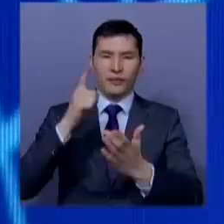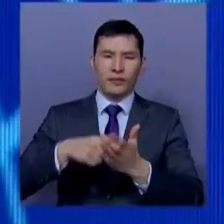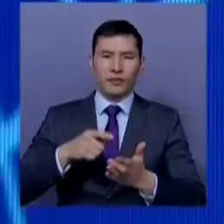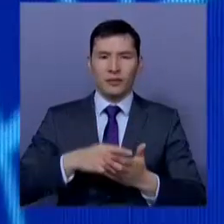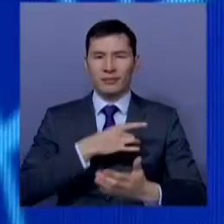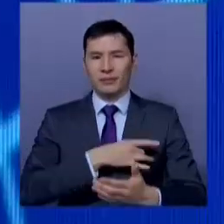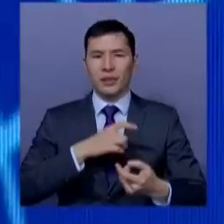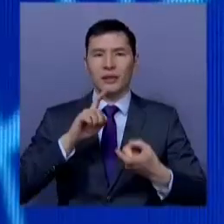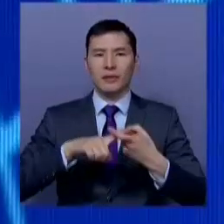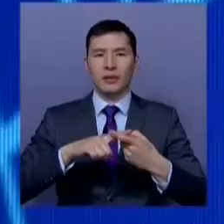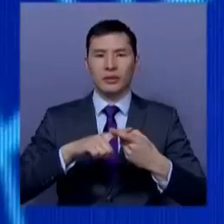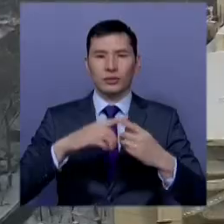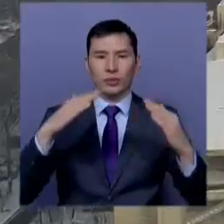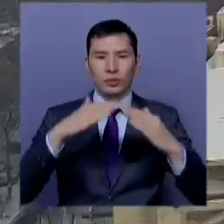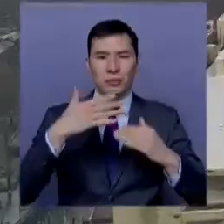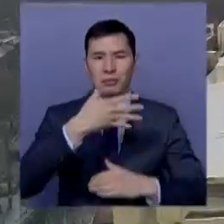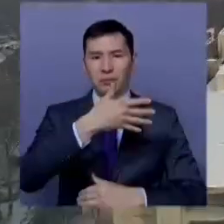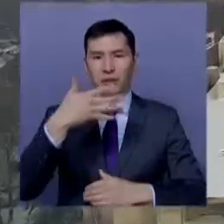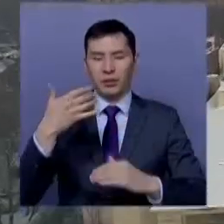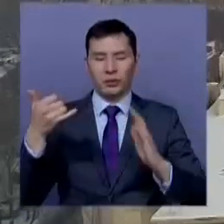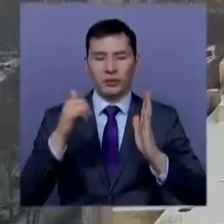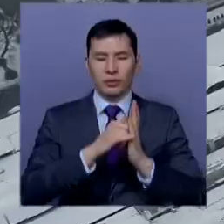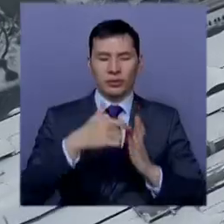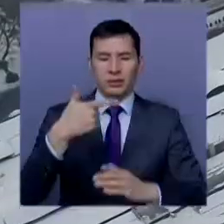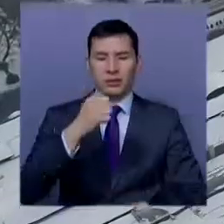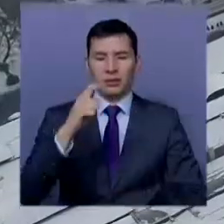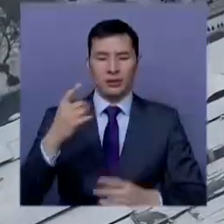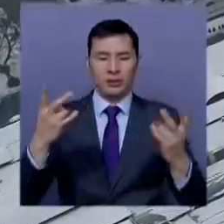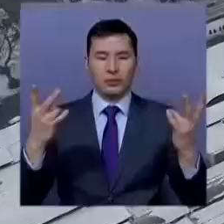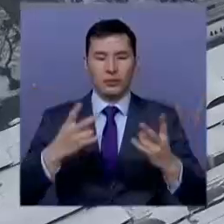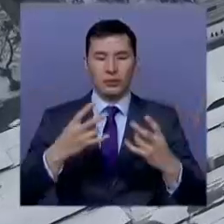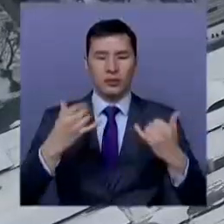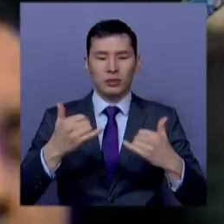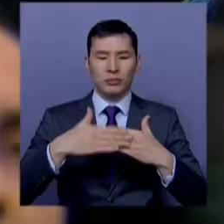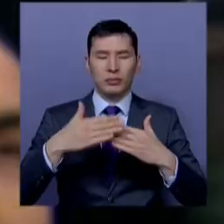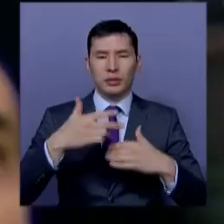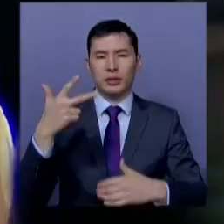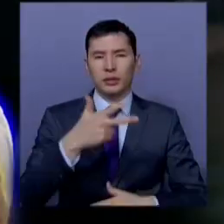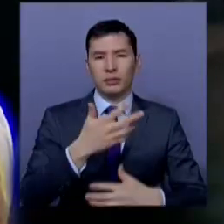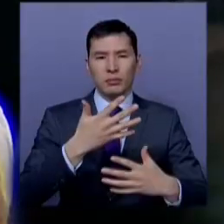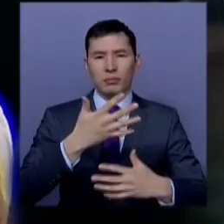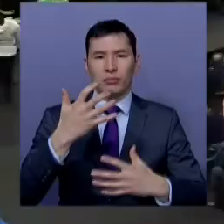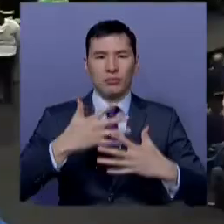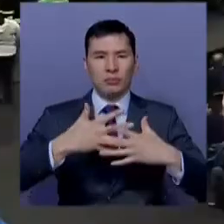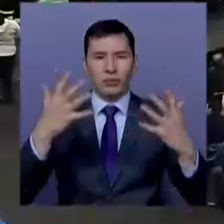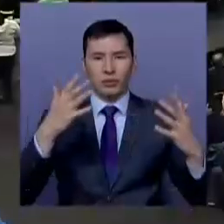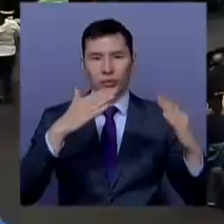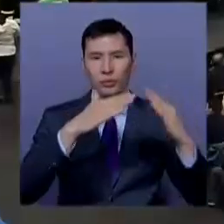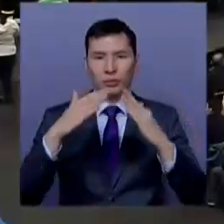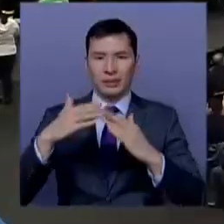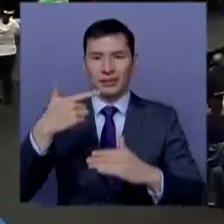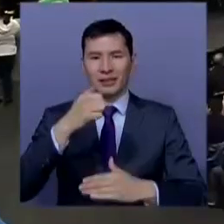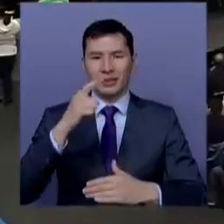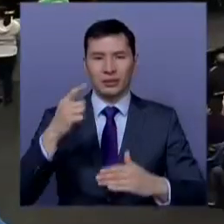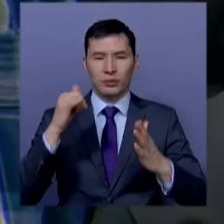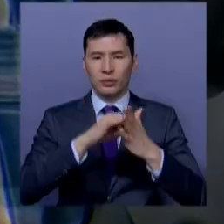жеке үйлерді газға қосу. Бүгінде қала аумағында 3000-ға тарта түтін көгілдір отынға қосылмаған. Кездесуге қатысқан бірнеше аудан тұрғындарын осы